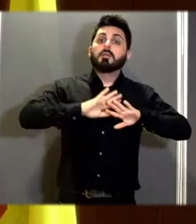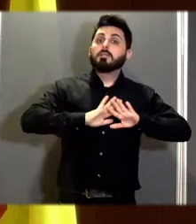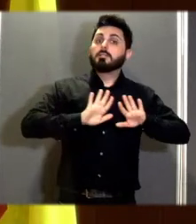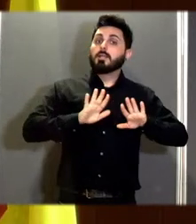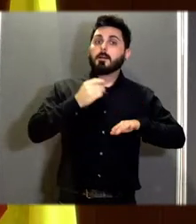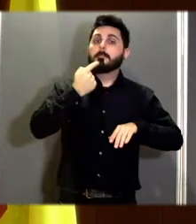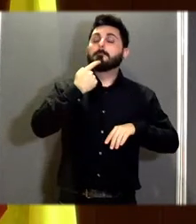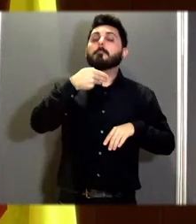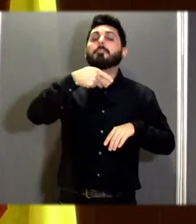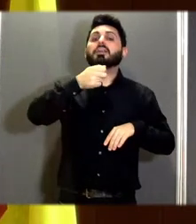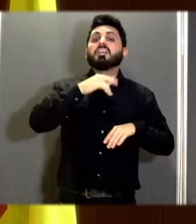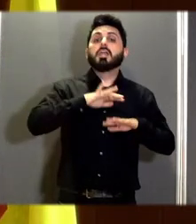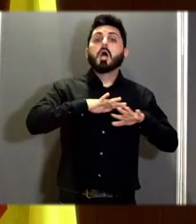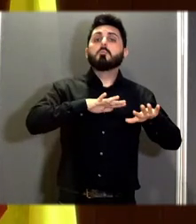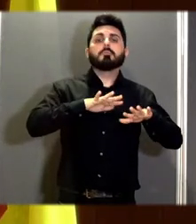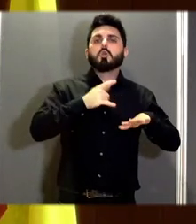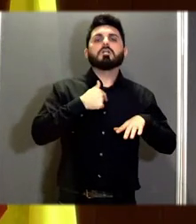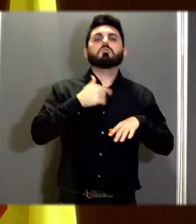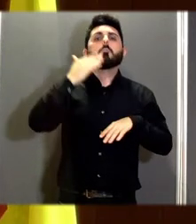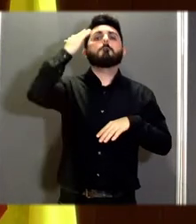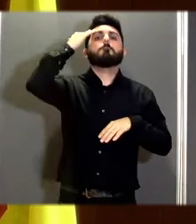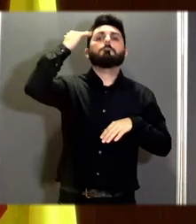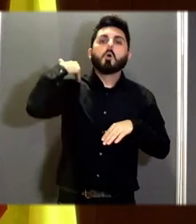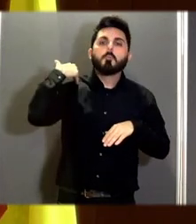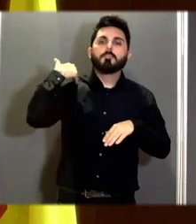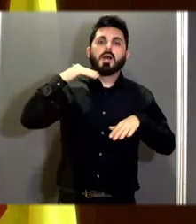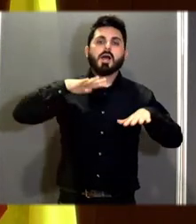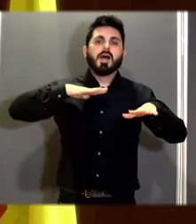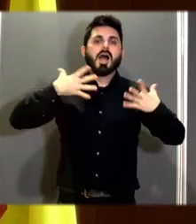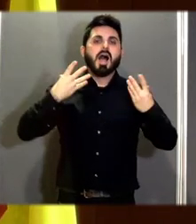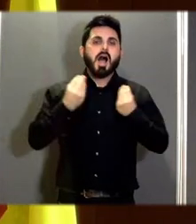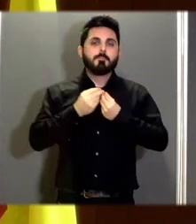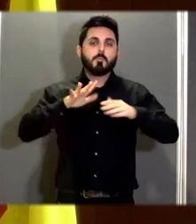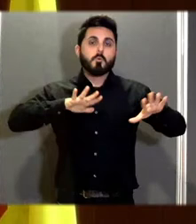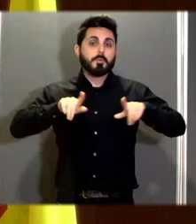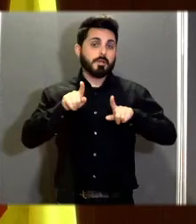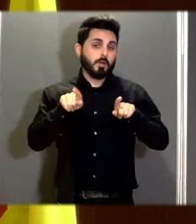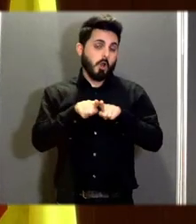sí, és un poble-moviment, com diu la cançó.